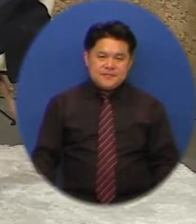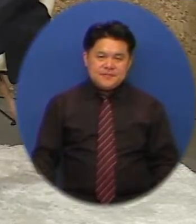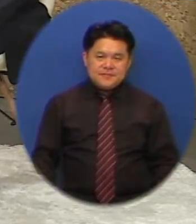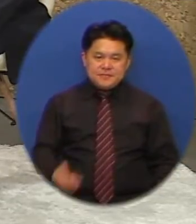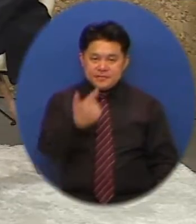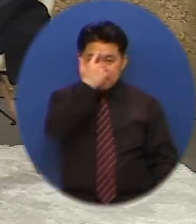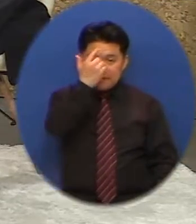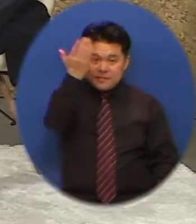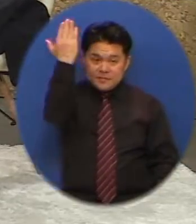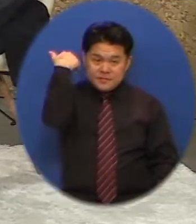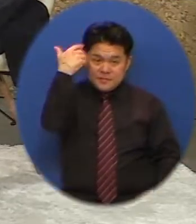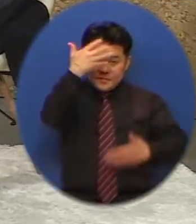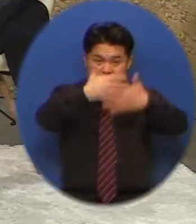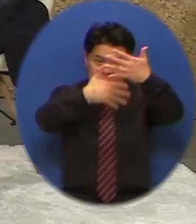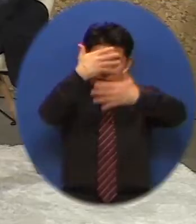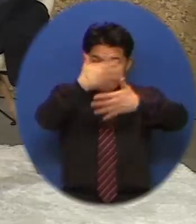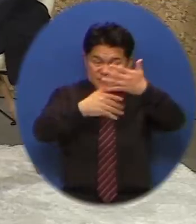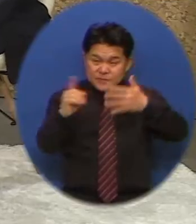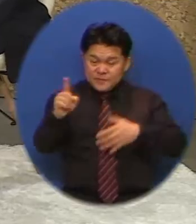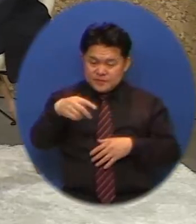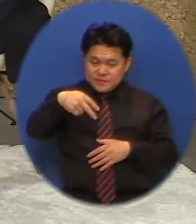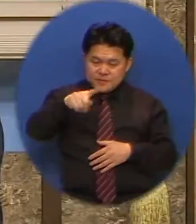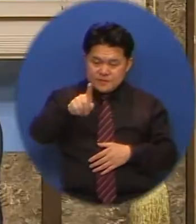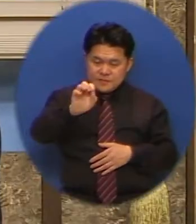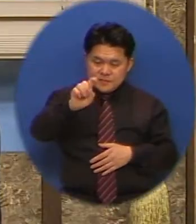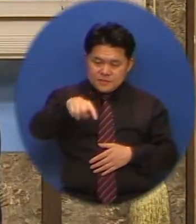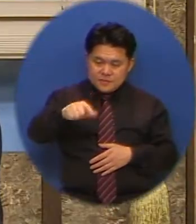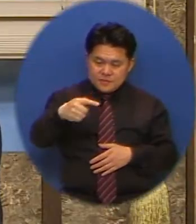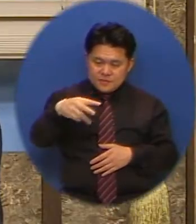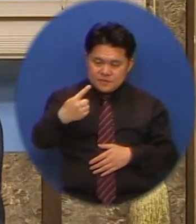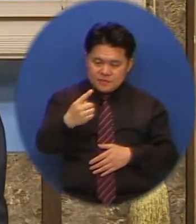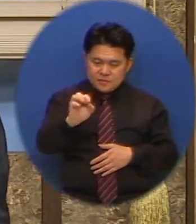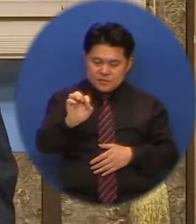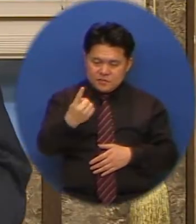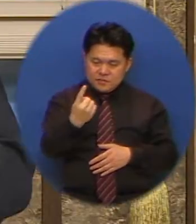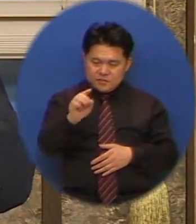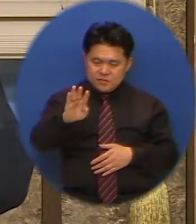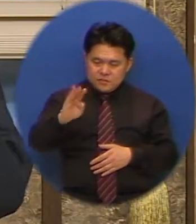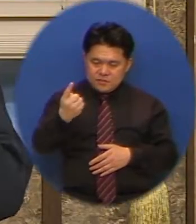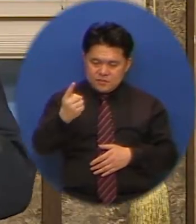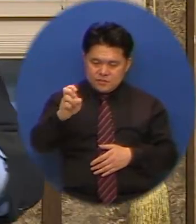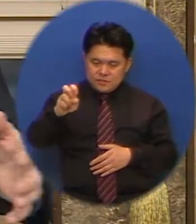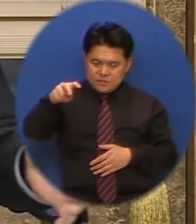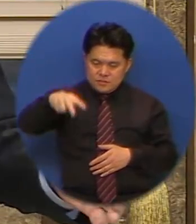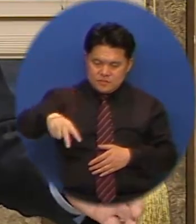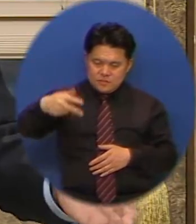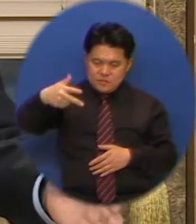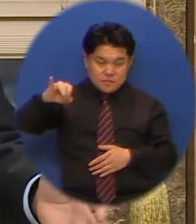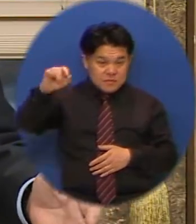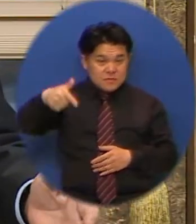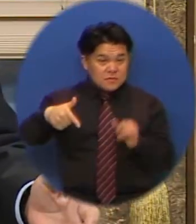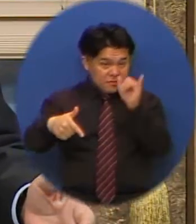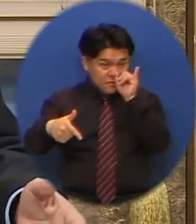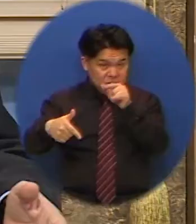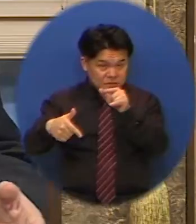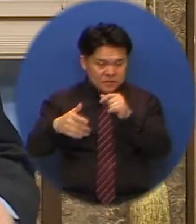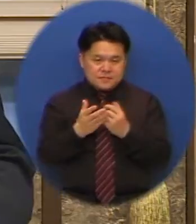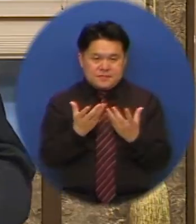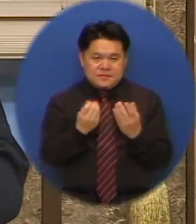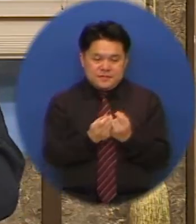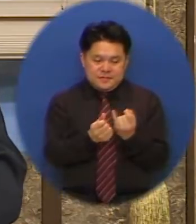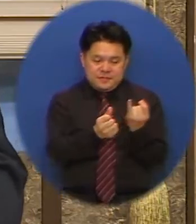옛날에 영화에 왜 사운드 오브 뮤직 네. 있죠. 네. 그럼 거기 보면 이제 아버지가 이제 부인이 이제